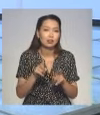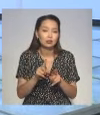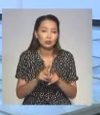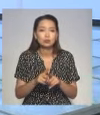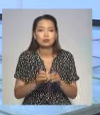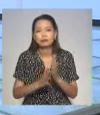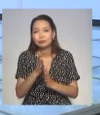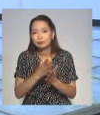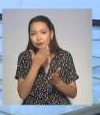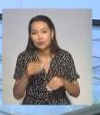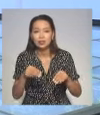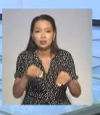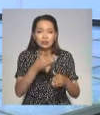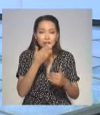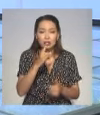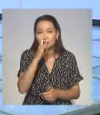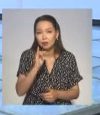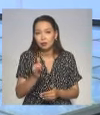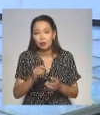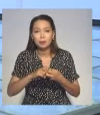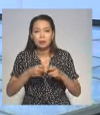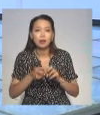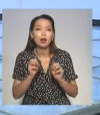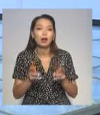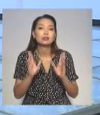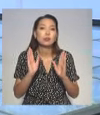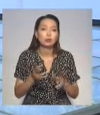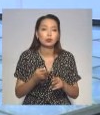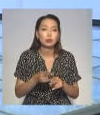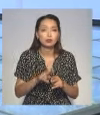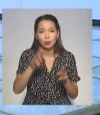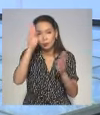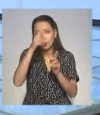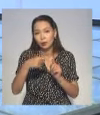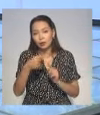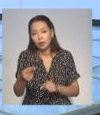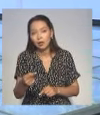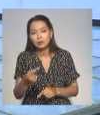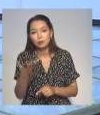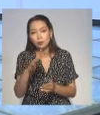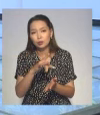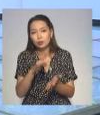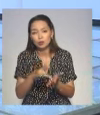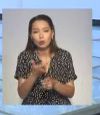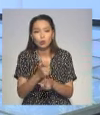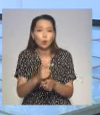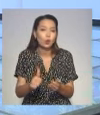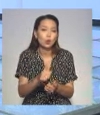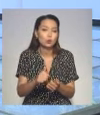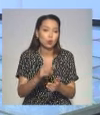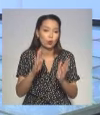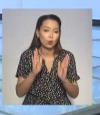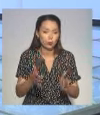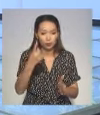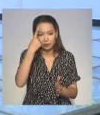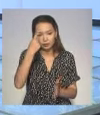жанар жағармай мәселесі қалай болар екен деп таланда отыр. Ал синоптиктер маусым айында еліміздің 5 өңірінде құрғақшылық болады дейді. Әріптесі